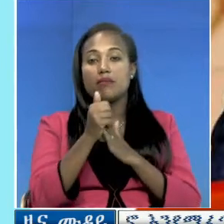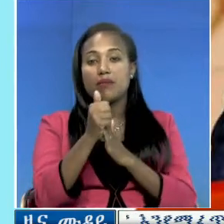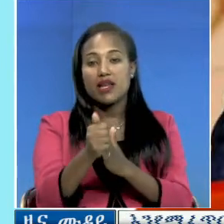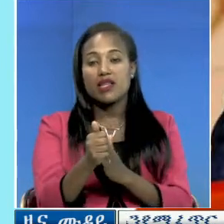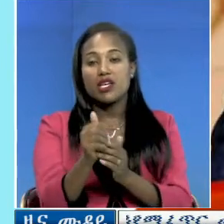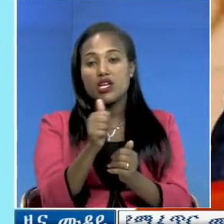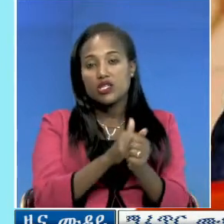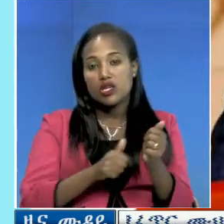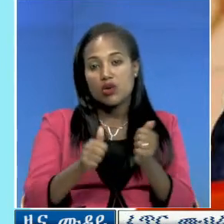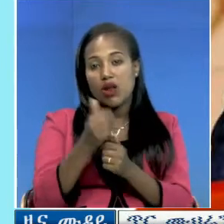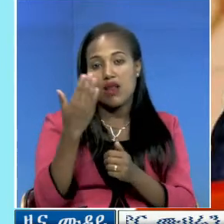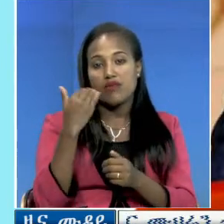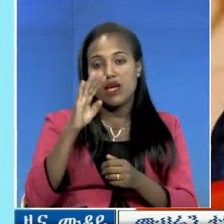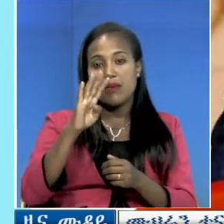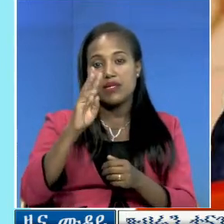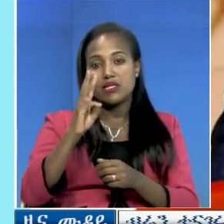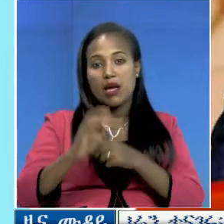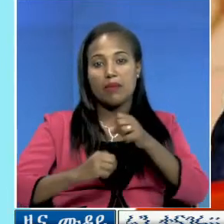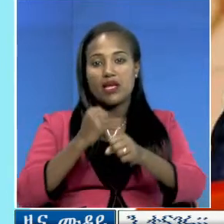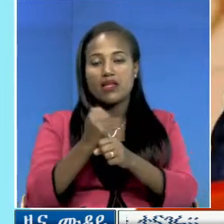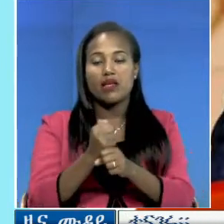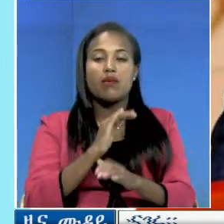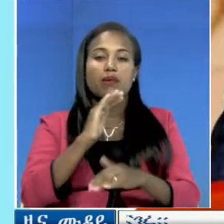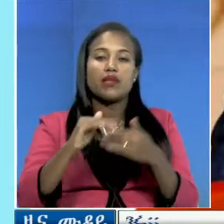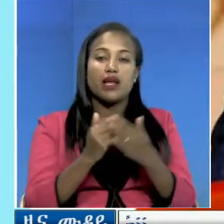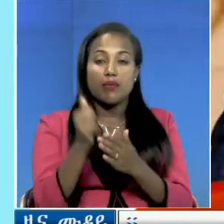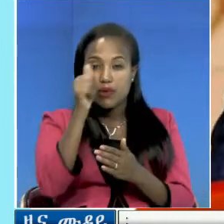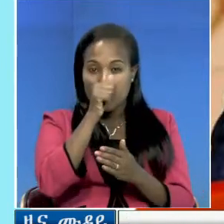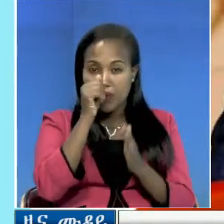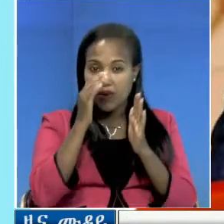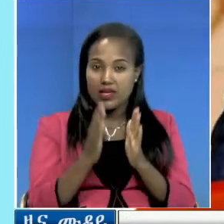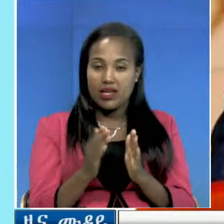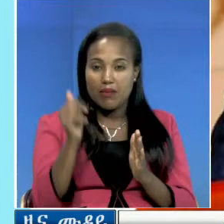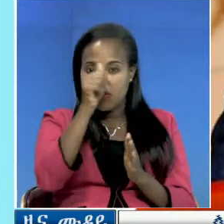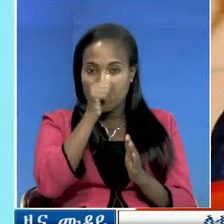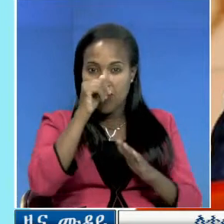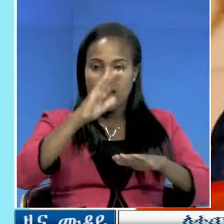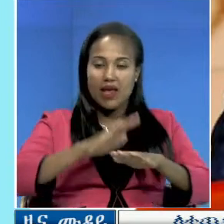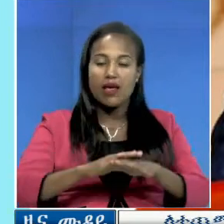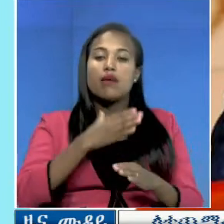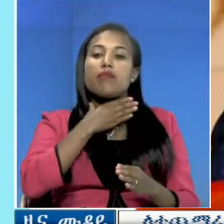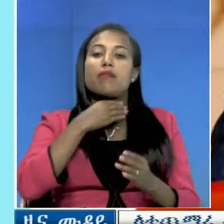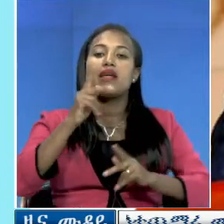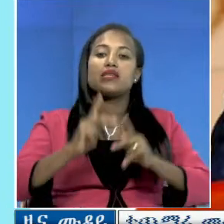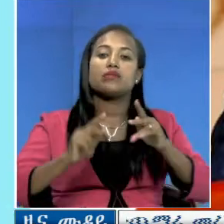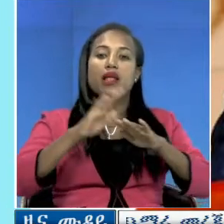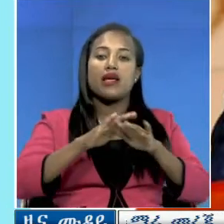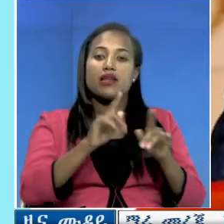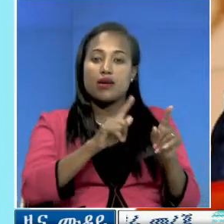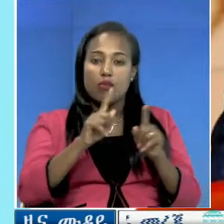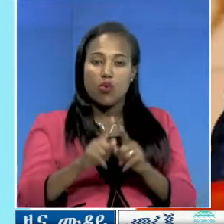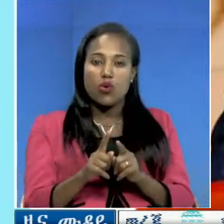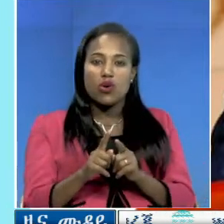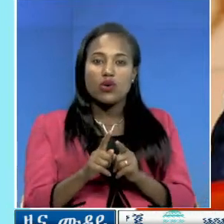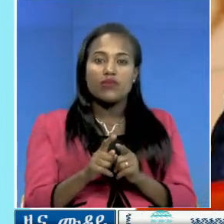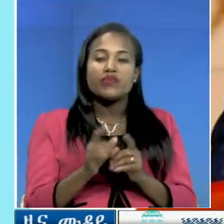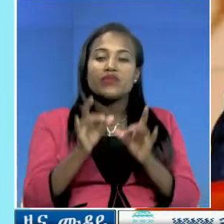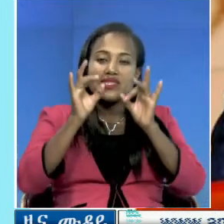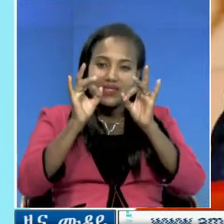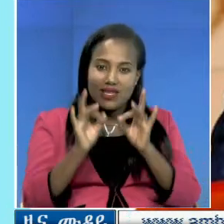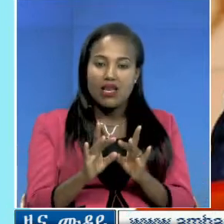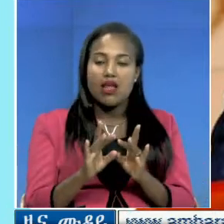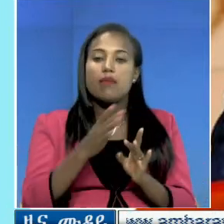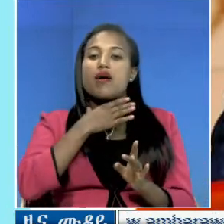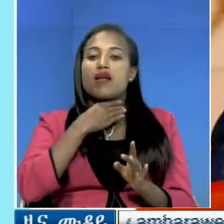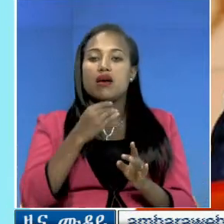ተሻግሮ ላለፉት 46 ዓመታት በአጠቃላይ በኢትዮጵያዊነትና በኢትዮጵያውያን ላይ በአማራ ህዝብ ላይ ደግሞ ስሁት አማራ ጠል